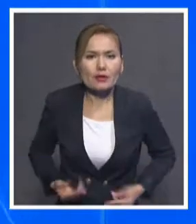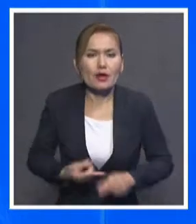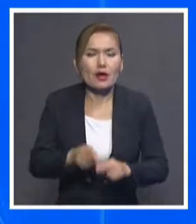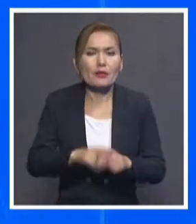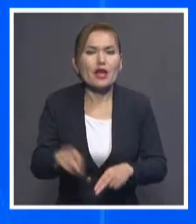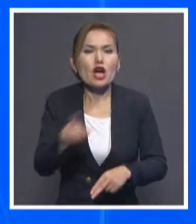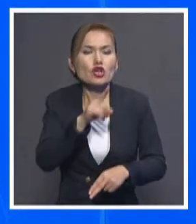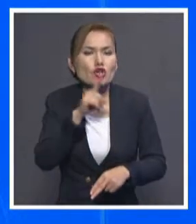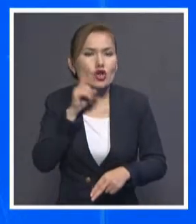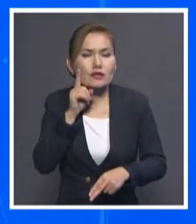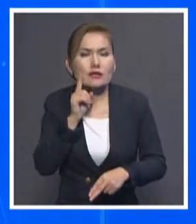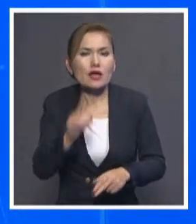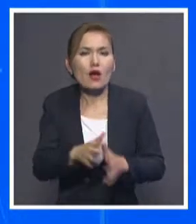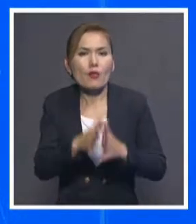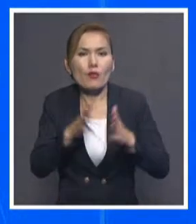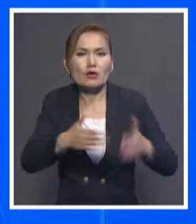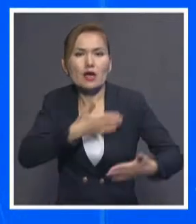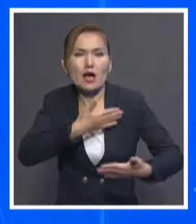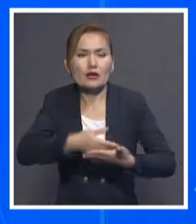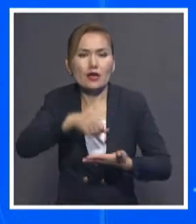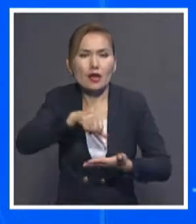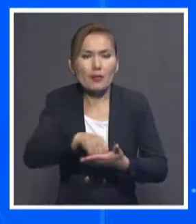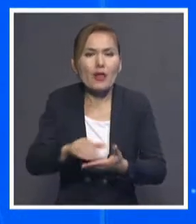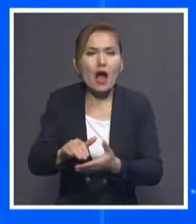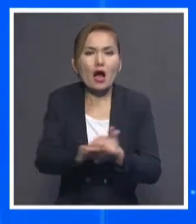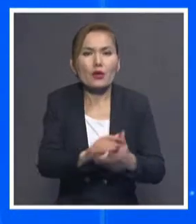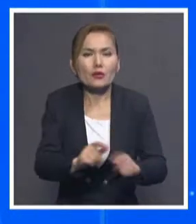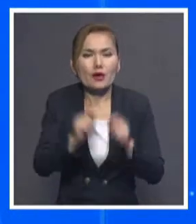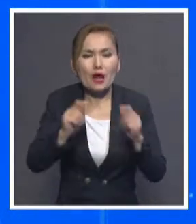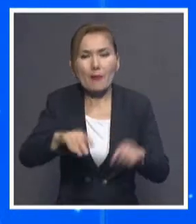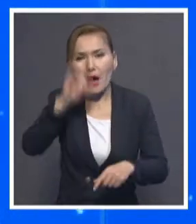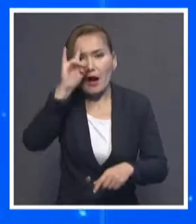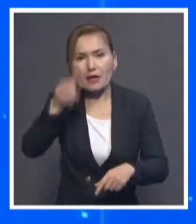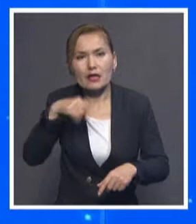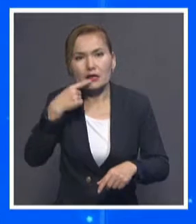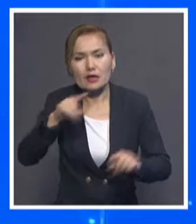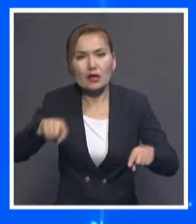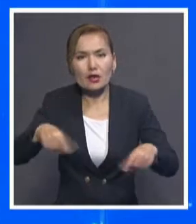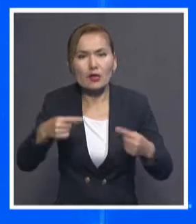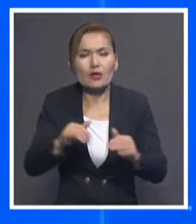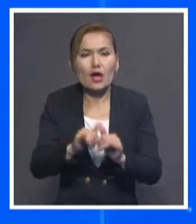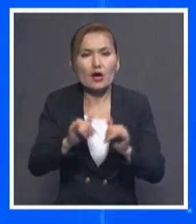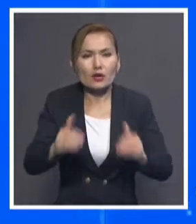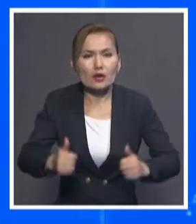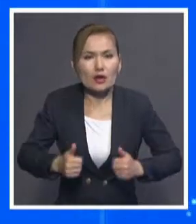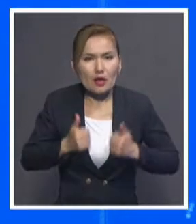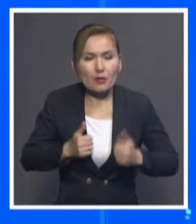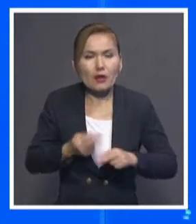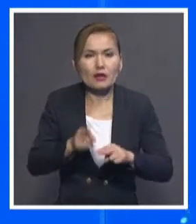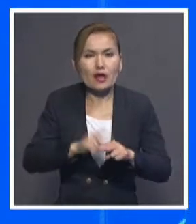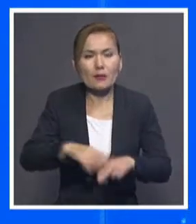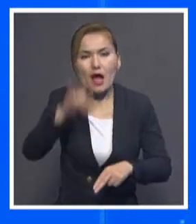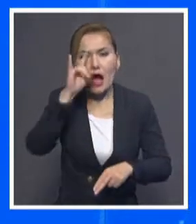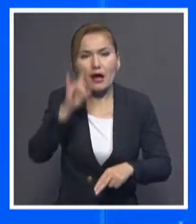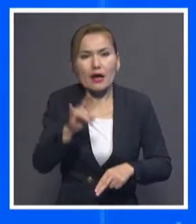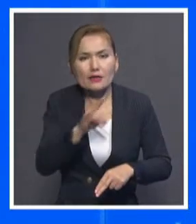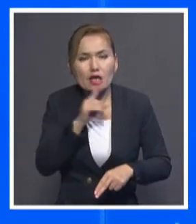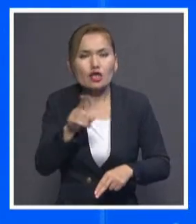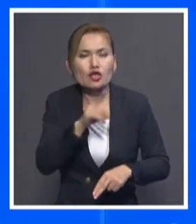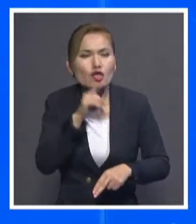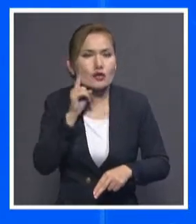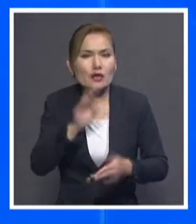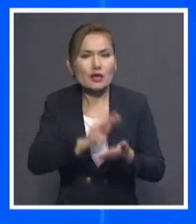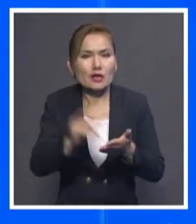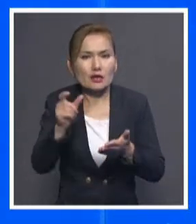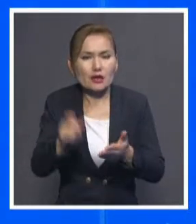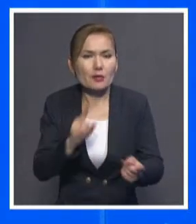кездері жастар жағы белсенділік танытып, қауымдастық құрып, ана тілді ұмытпауға барын салып жүр. Омбыдағы қазақ жастарымен тілшіміз Бақшан Омар